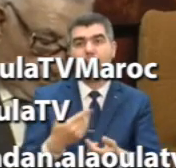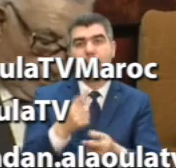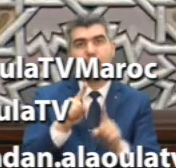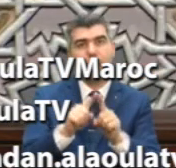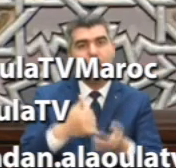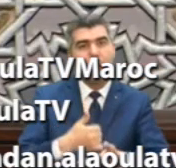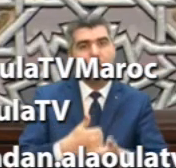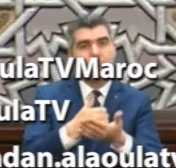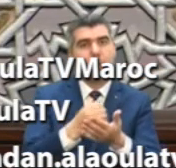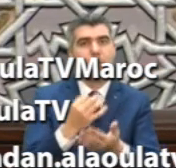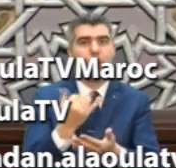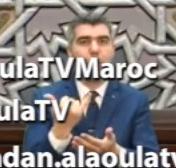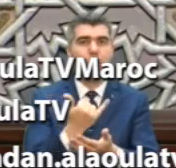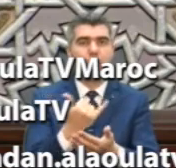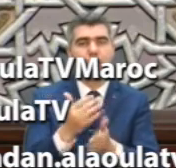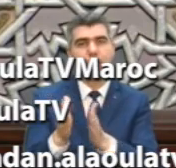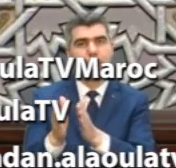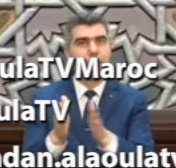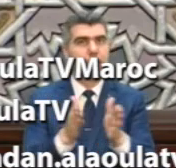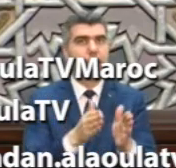وشكرا. شكرا.